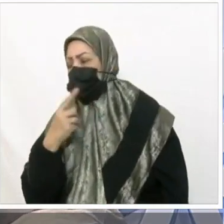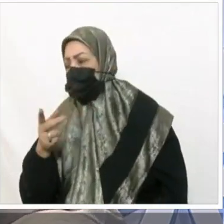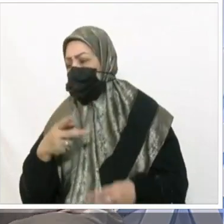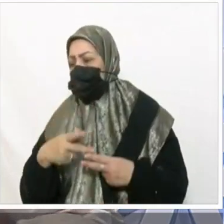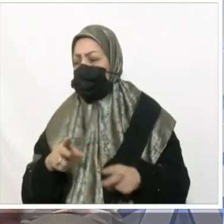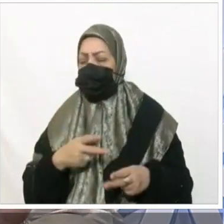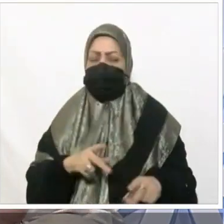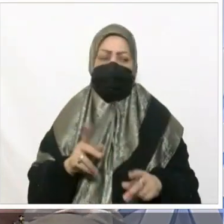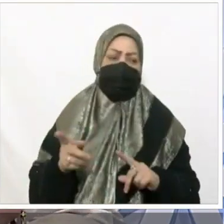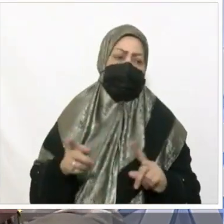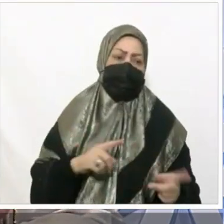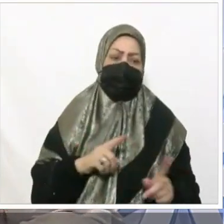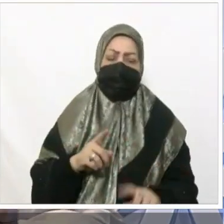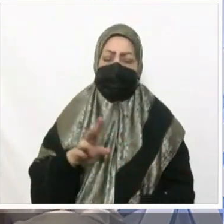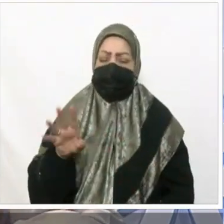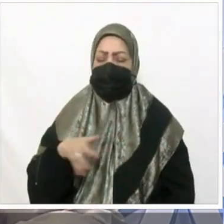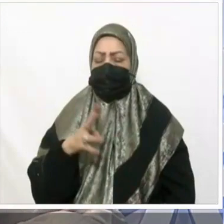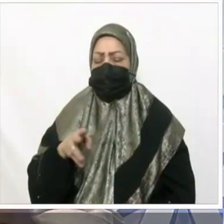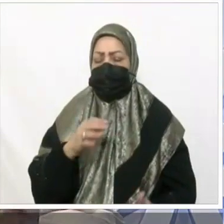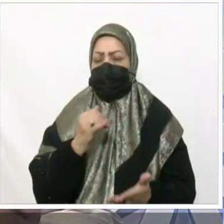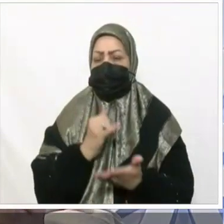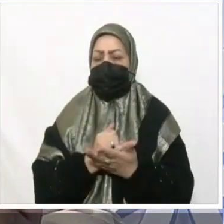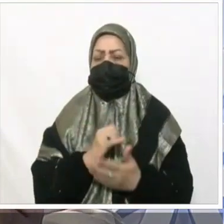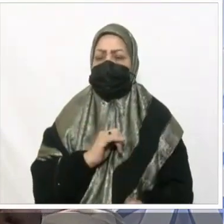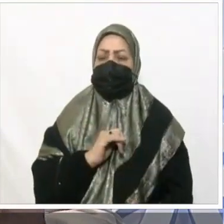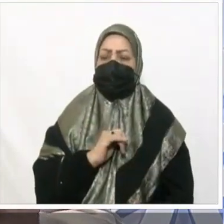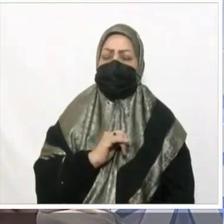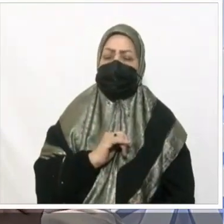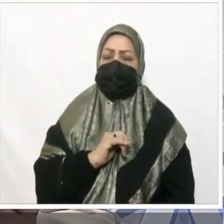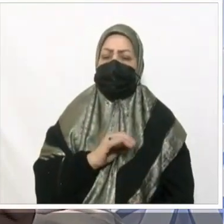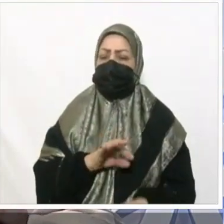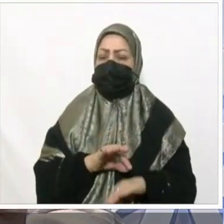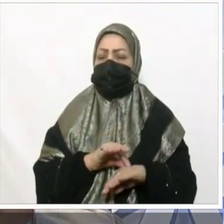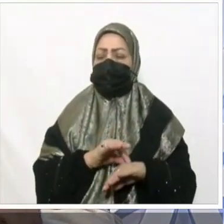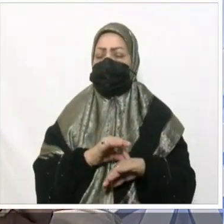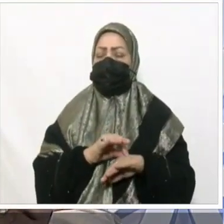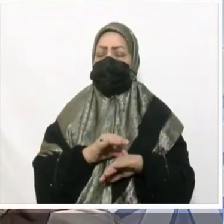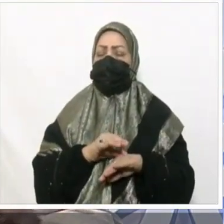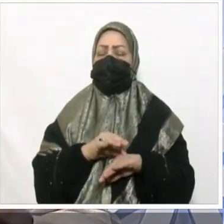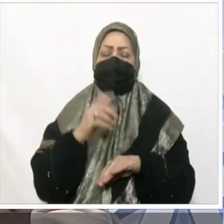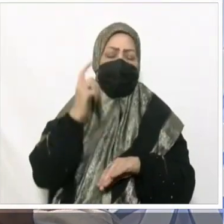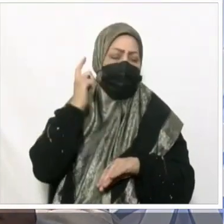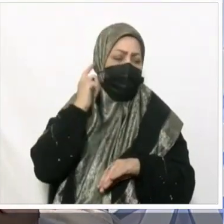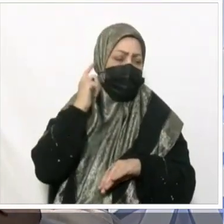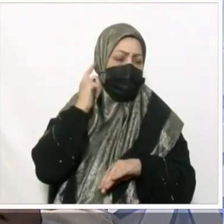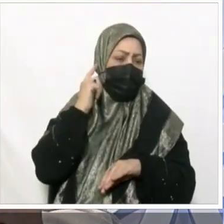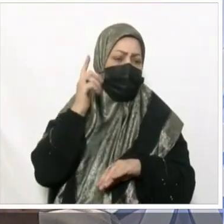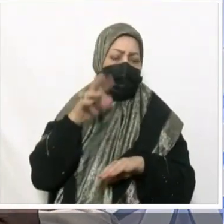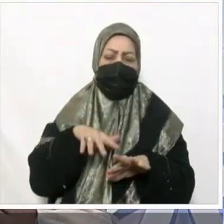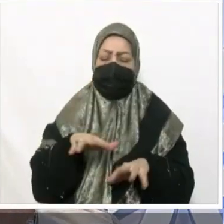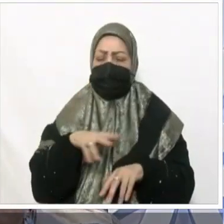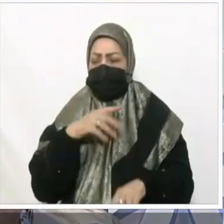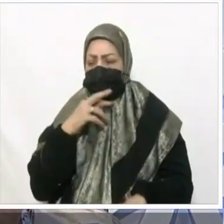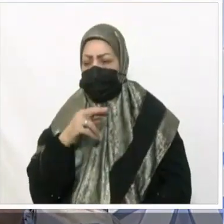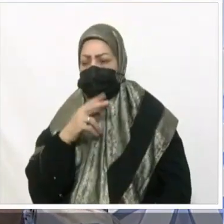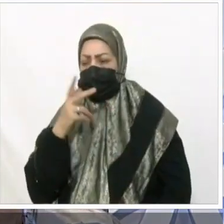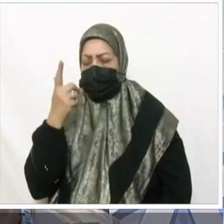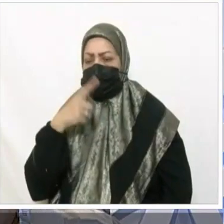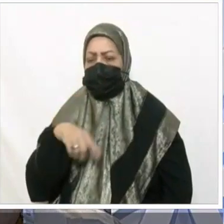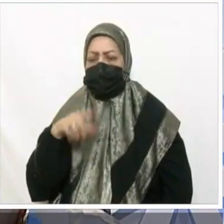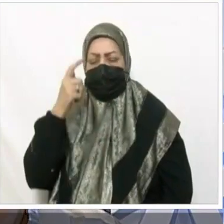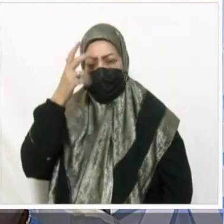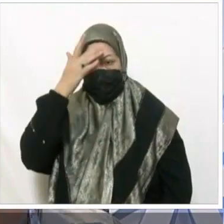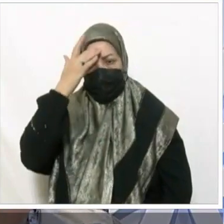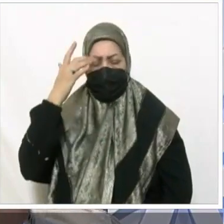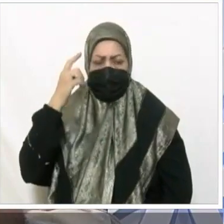وثم مسؤولية الناس أيضا في مسألة الوعي ومسألة أن أن أن يسأل